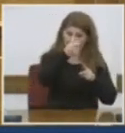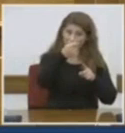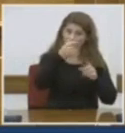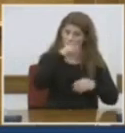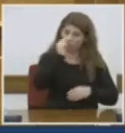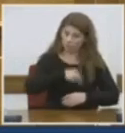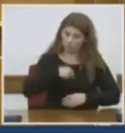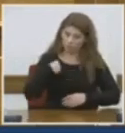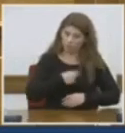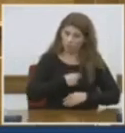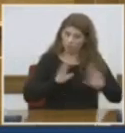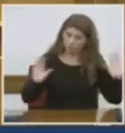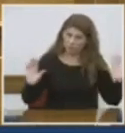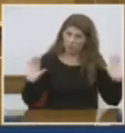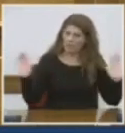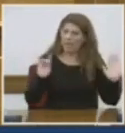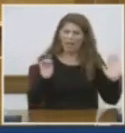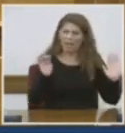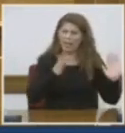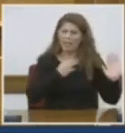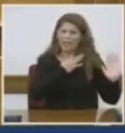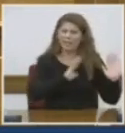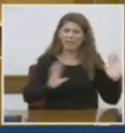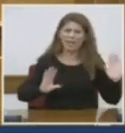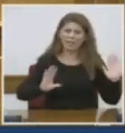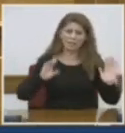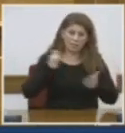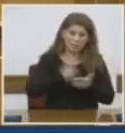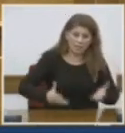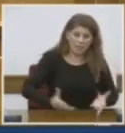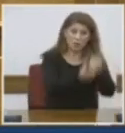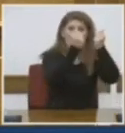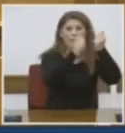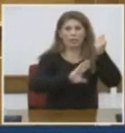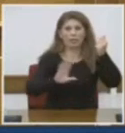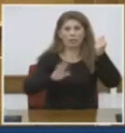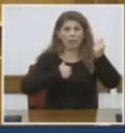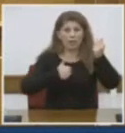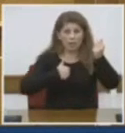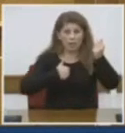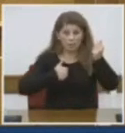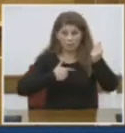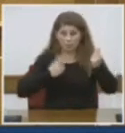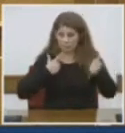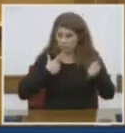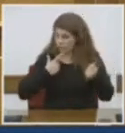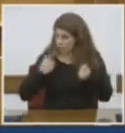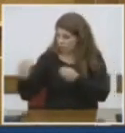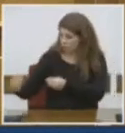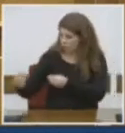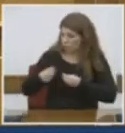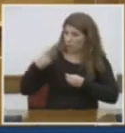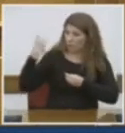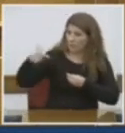Θεώ, δεν χρήζει bail-out. Bail-out κάναμε εμείς τη ΔΕΗ όταν την παραλάβαμε χρεοκοπημένη από τη δικιά